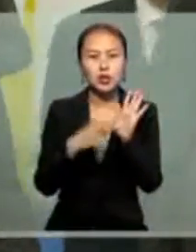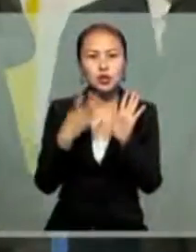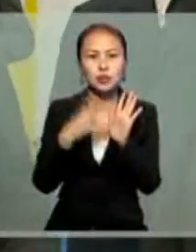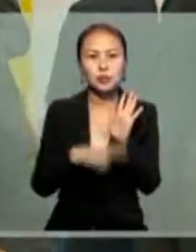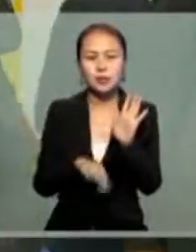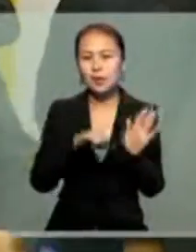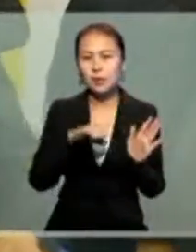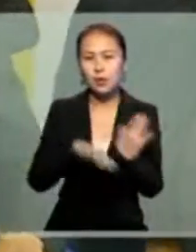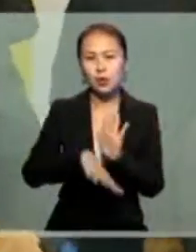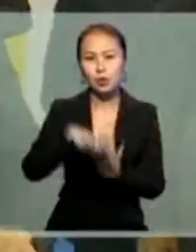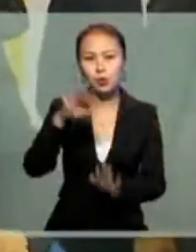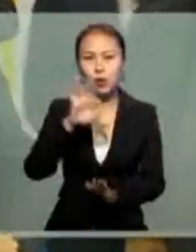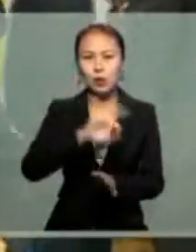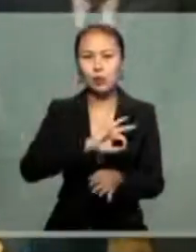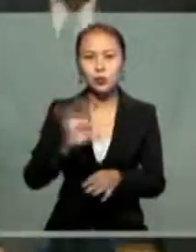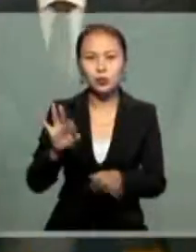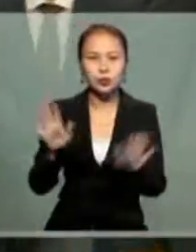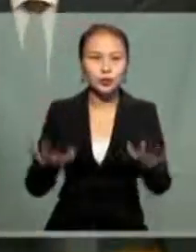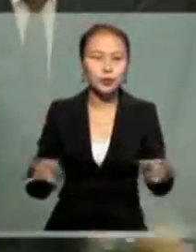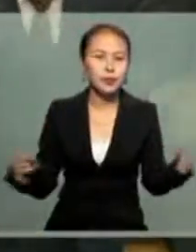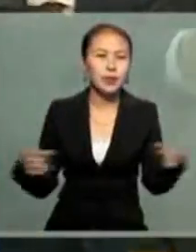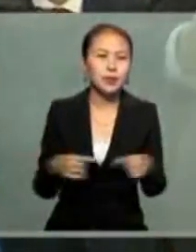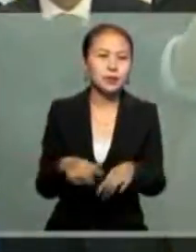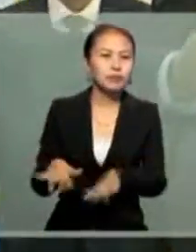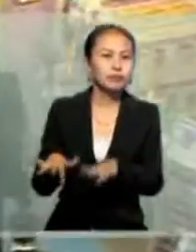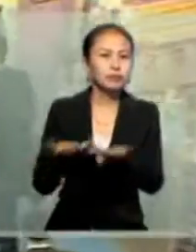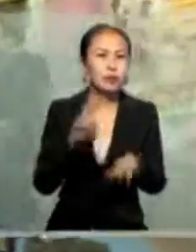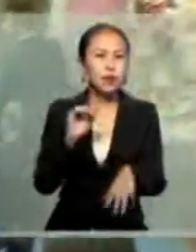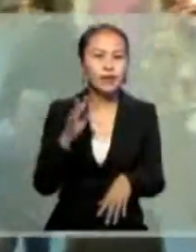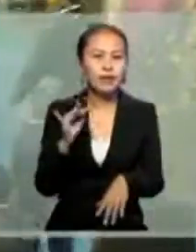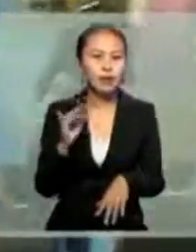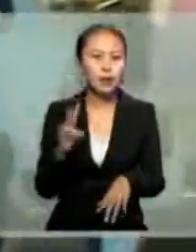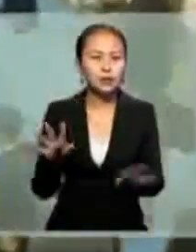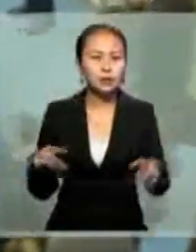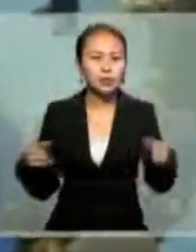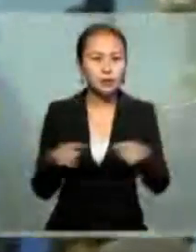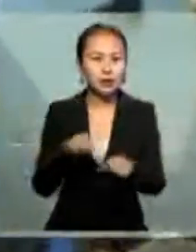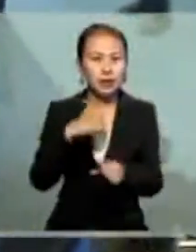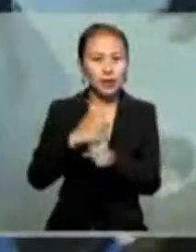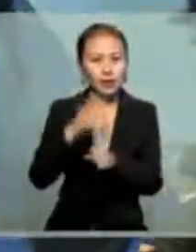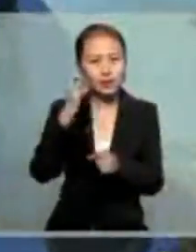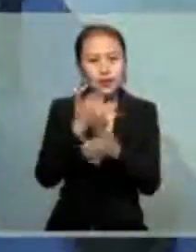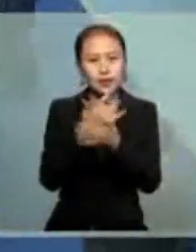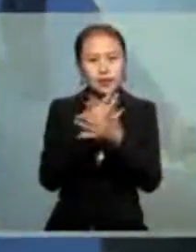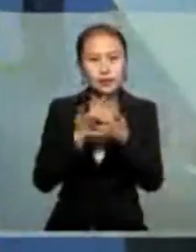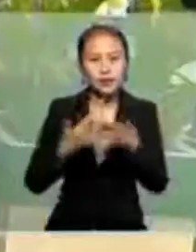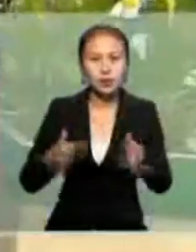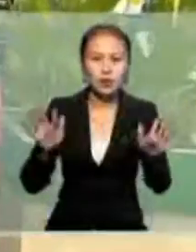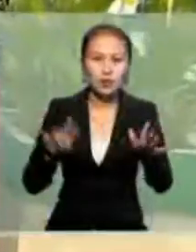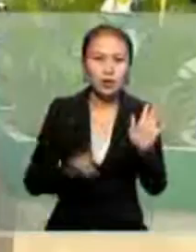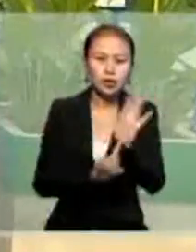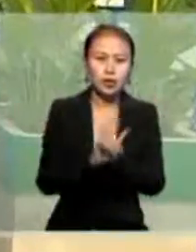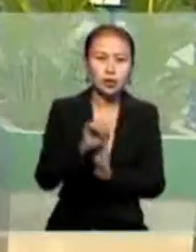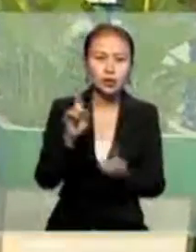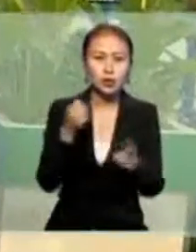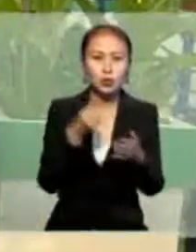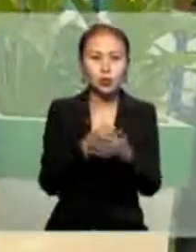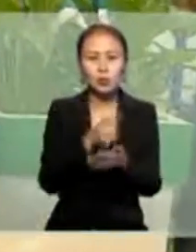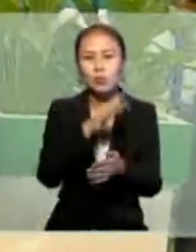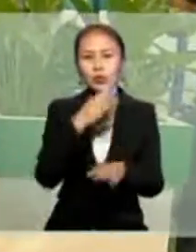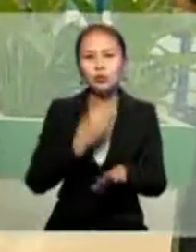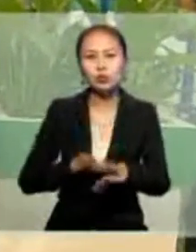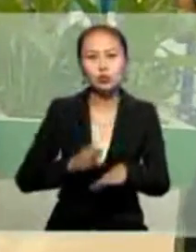арасындағы үздіктері. Павильонда мемлекет басшысы аралап көрді. Көрмеге қойылған тауарлар әр алуан, жеңіл һәм ауыр өнеркәсіп өнімдері